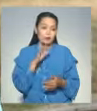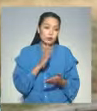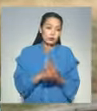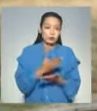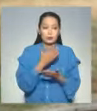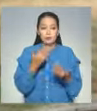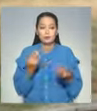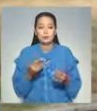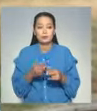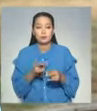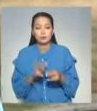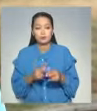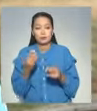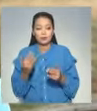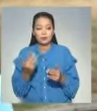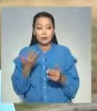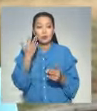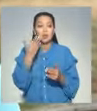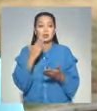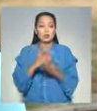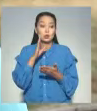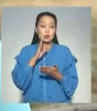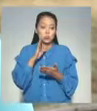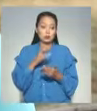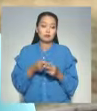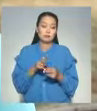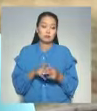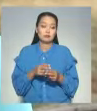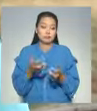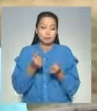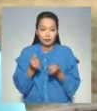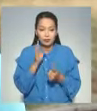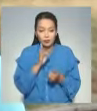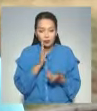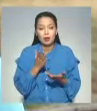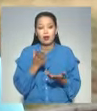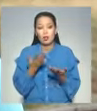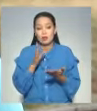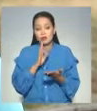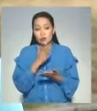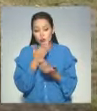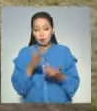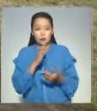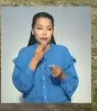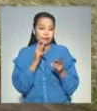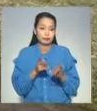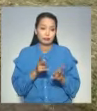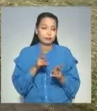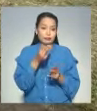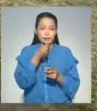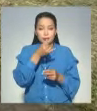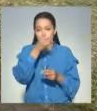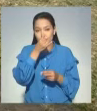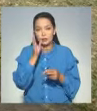Башинедан жіберген күні аламыз. Жібермей кейін уақытта қалып қояды. Су көздерде тамақ іше алмаймыз. Тамаққа су жоқ.